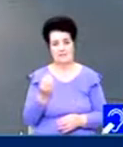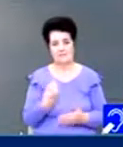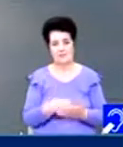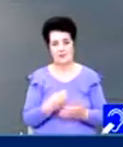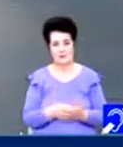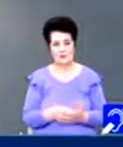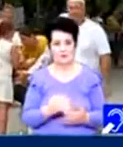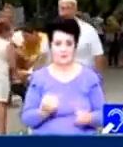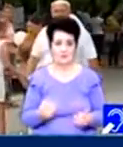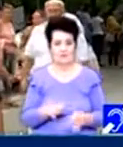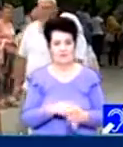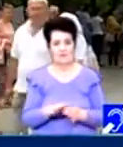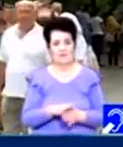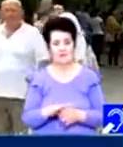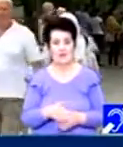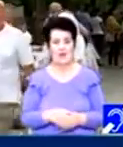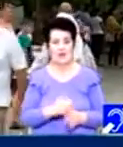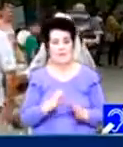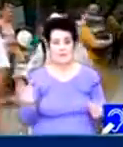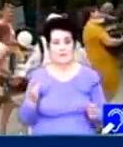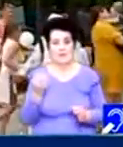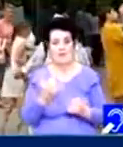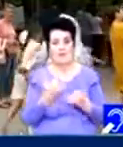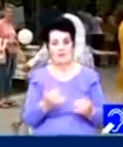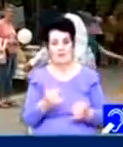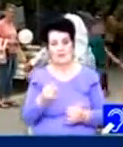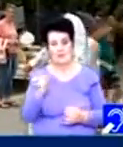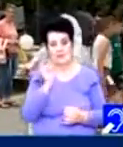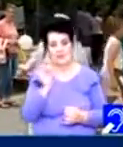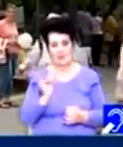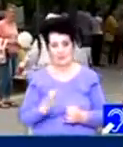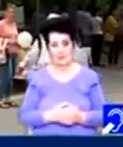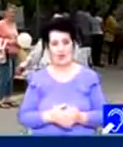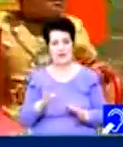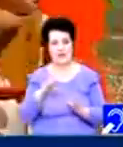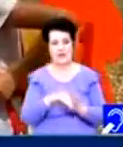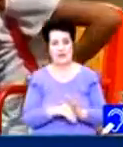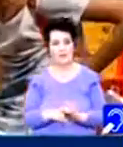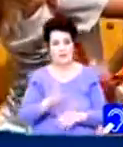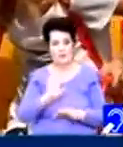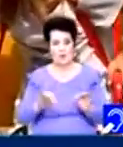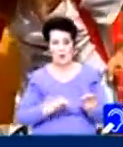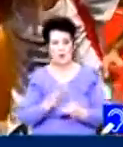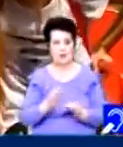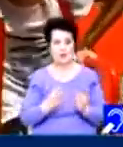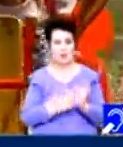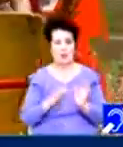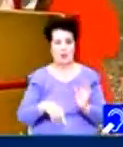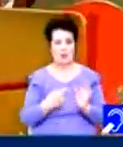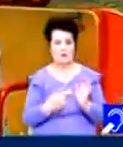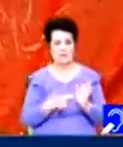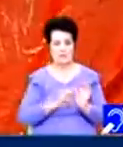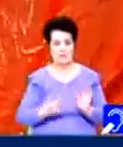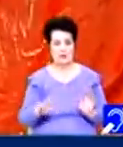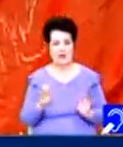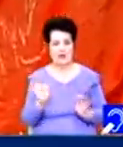am obținut acest rezultat. Majoritatea banilor au fost oferiți de guvernul Germaniei din cadrul unui amplu proiect în valoare de 9,6